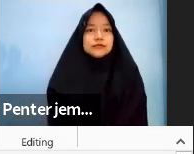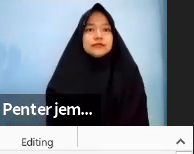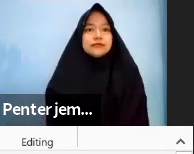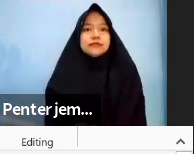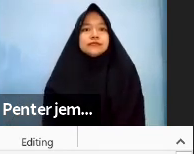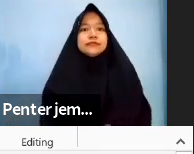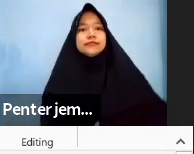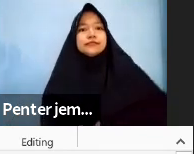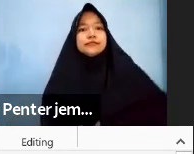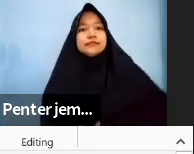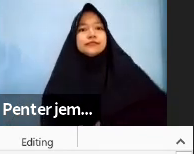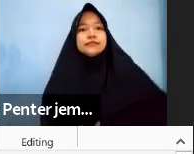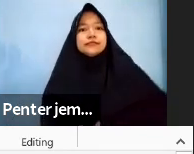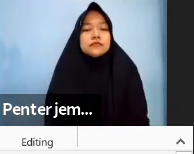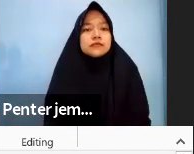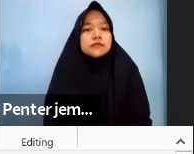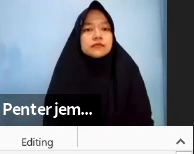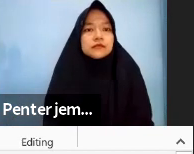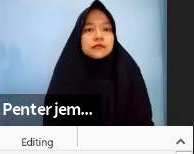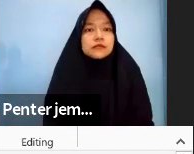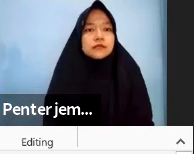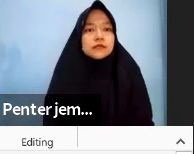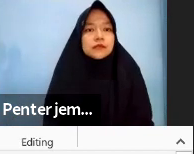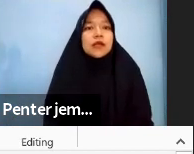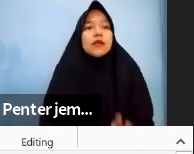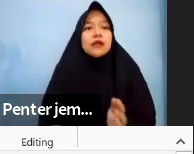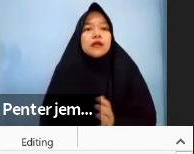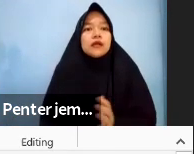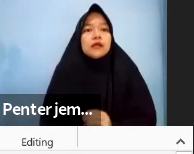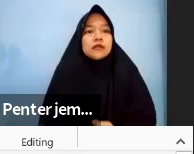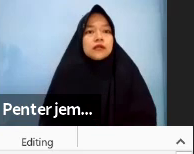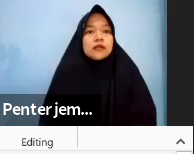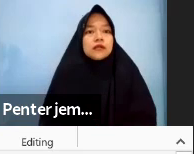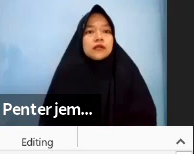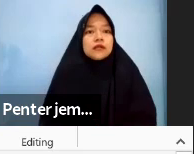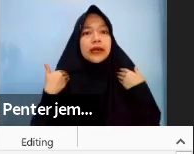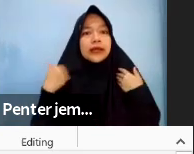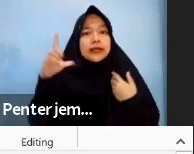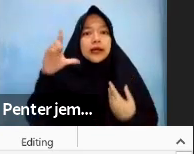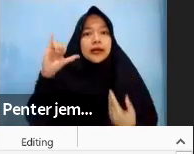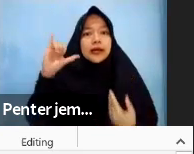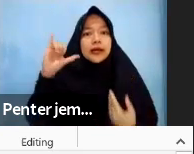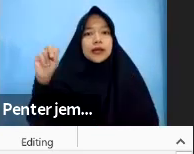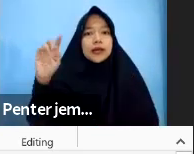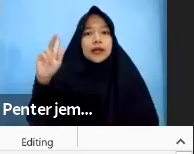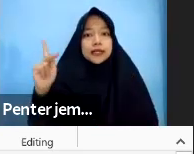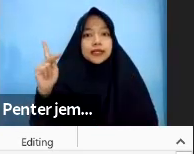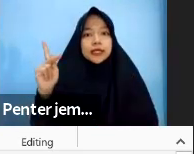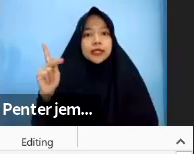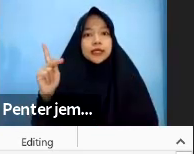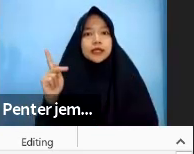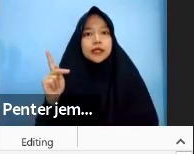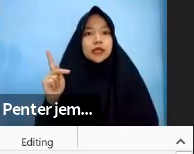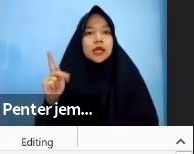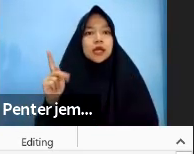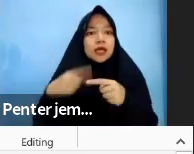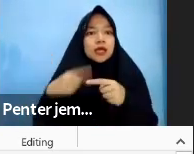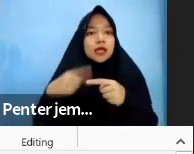Hai Nah nanti kalau dibagi Adel link juga disini ini yang terkait dengan edukasi